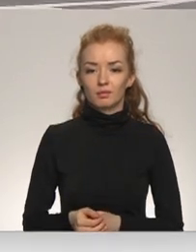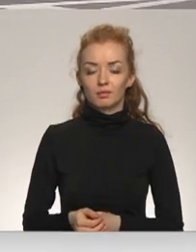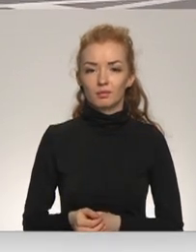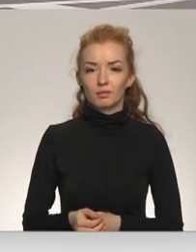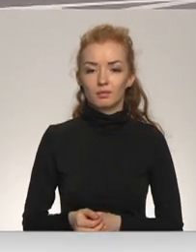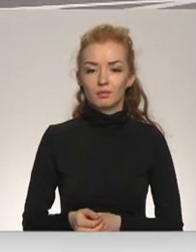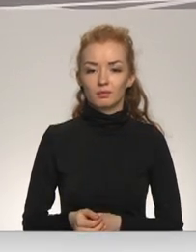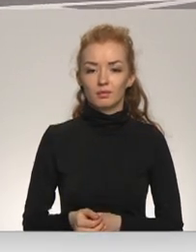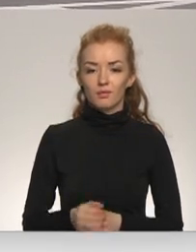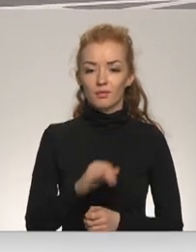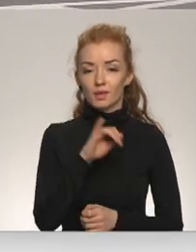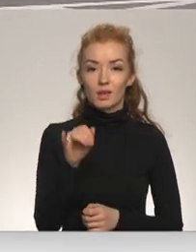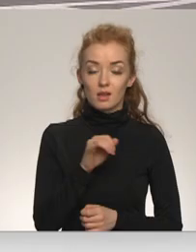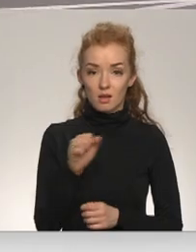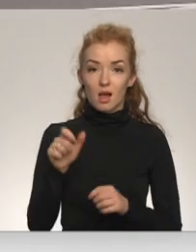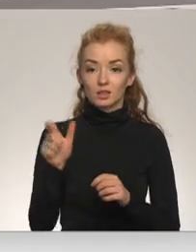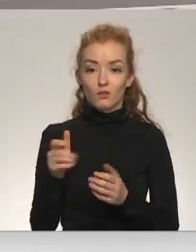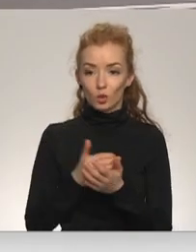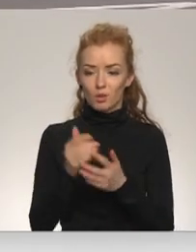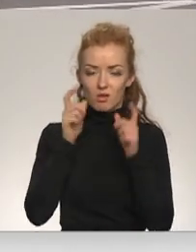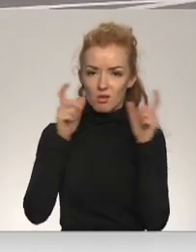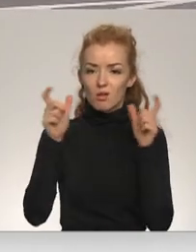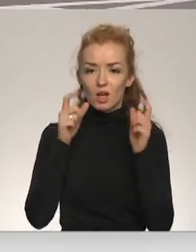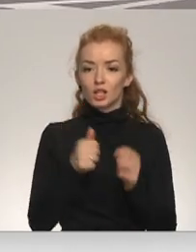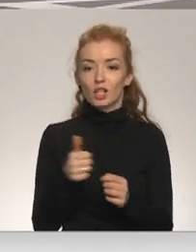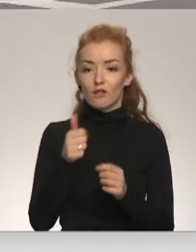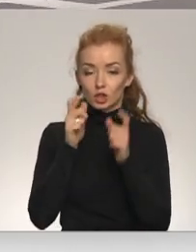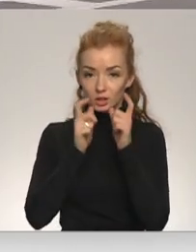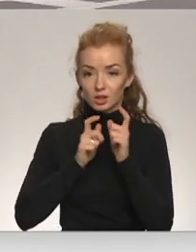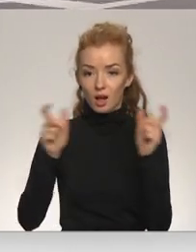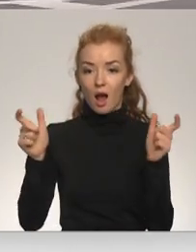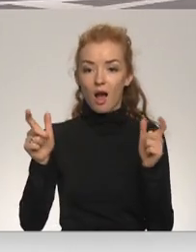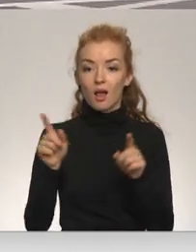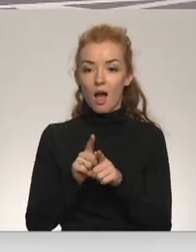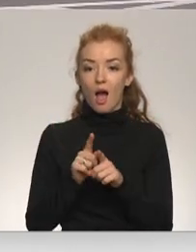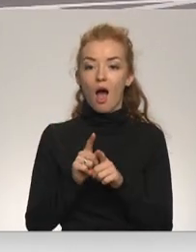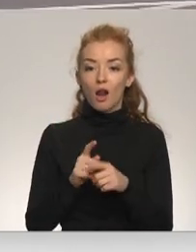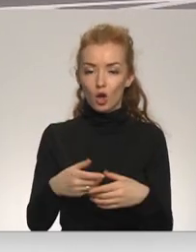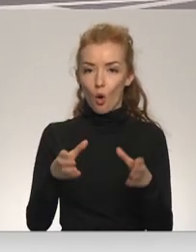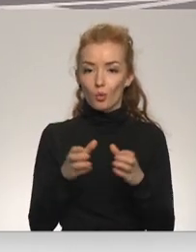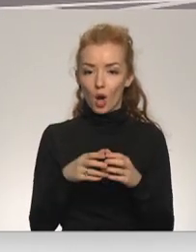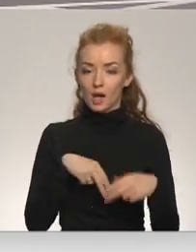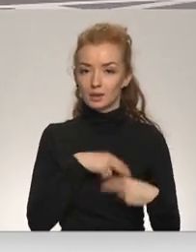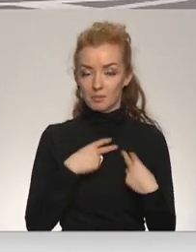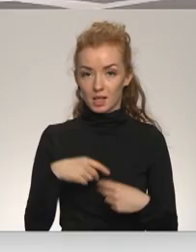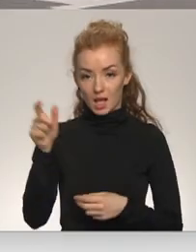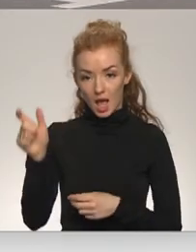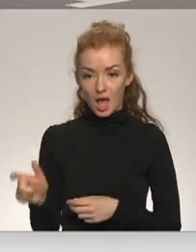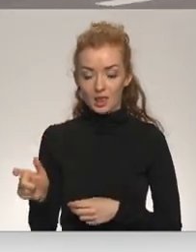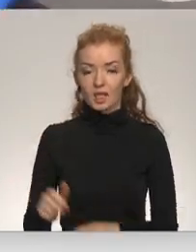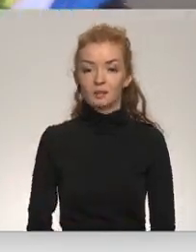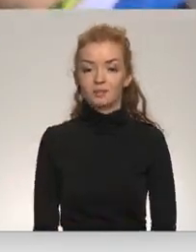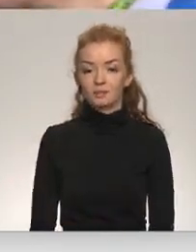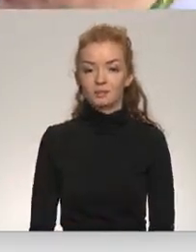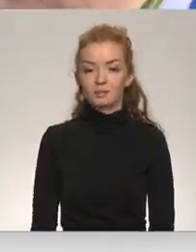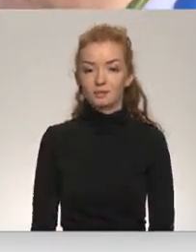Sveicināti, kolēģi, vēlreiz. Jā, šeit cilvēki ir tikpat skaļi. Un sevišķi skaļi šo zināko vidu ir arī korporāciju biedri. Un tūdaļ mums ir iespēja ar dažiem